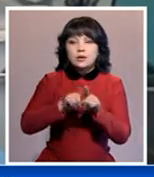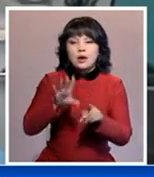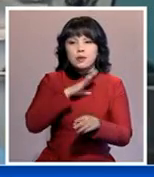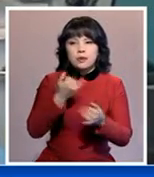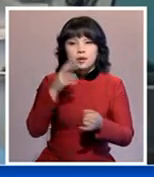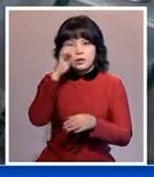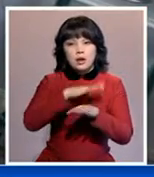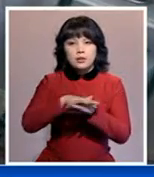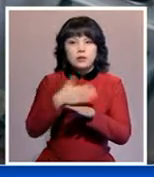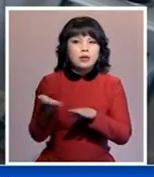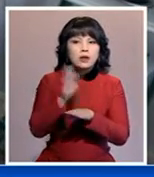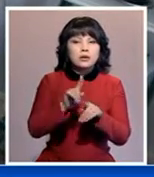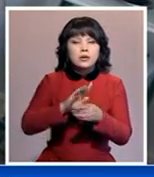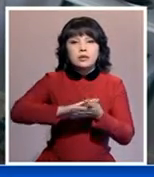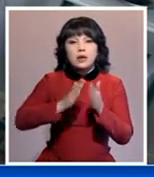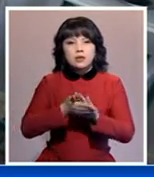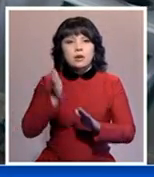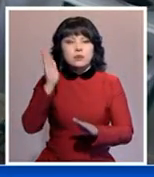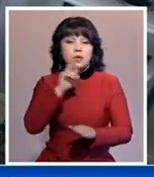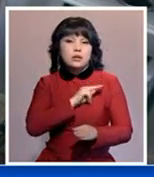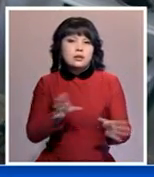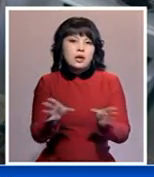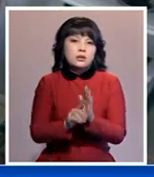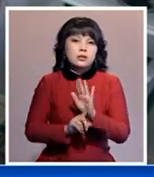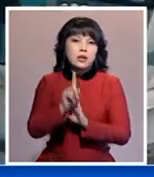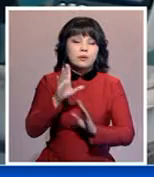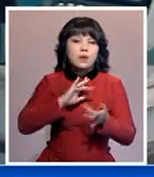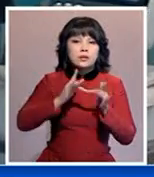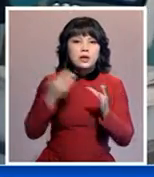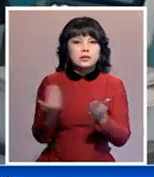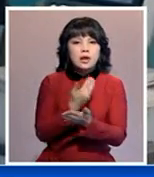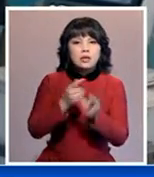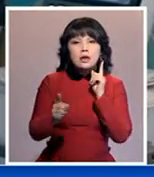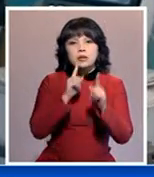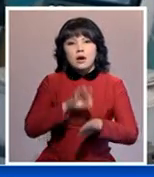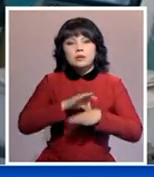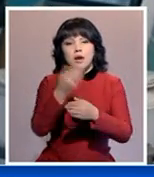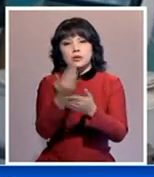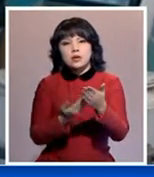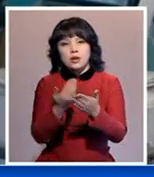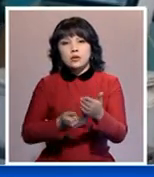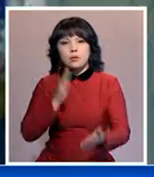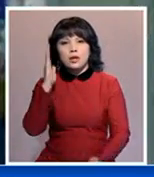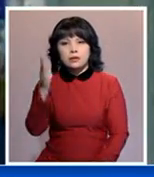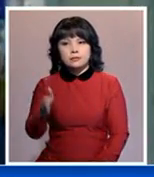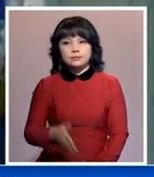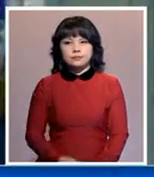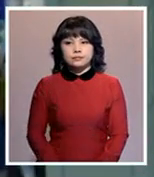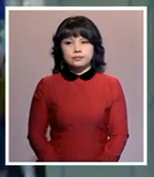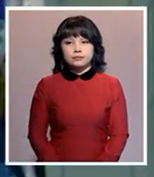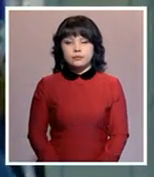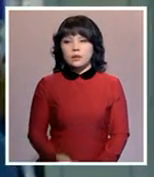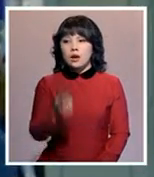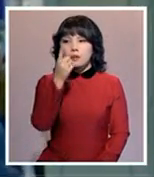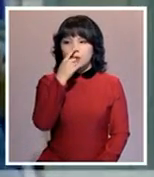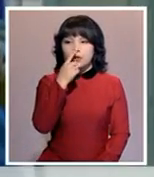мамандар өзара келісімшарт жасап, кәсіби біліктілігін арттыратын онлайн жиындар мен дәрістерді өткізбек. Мұрынға да, құлаққа